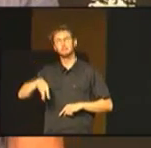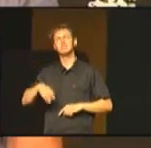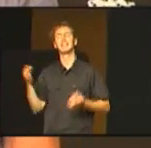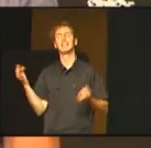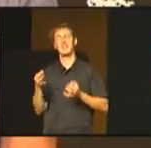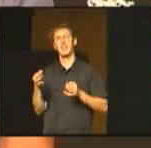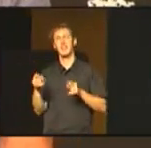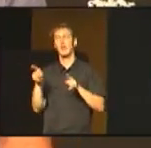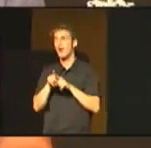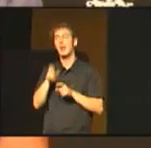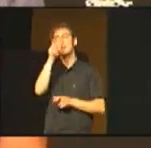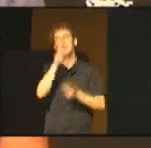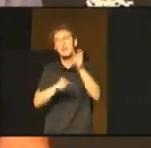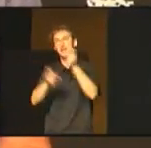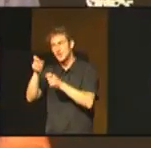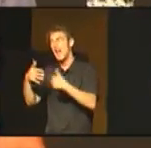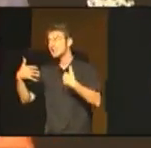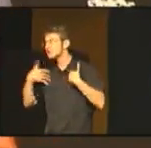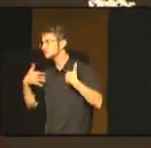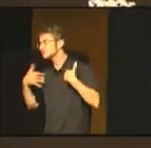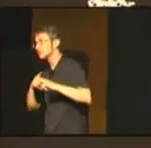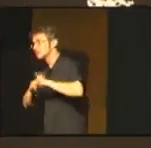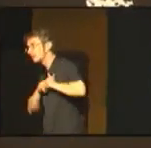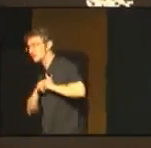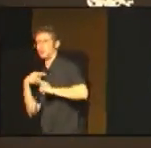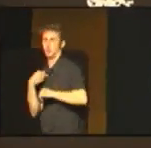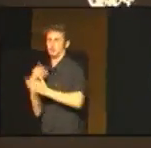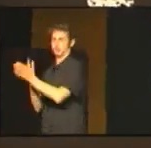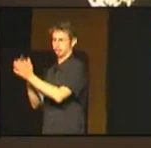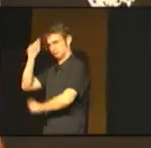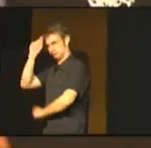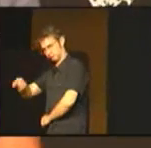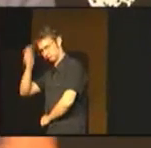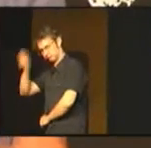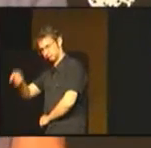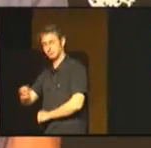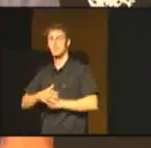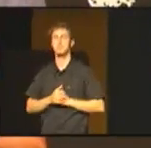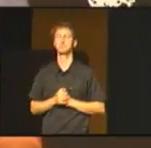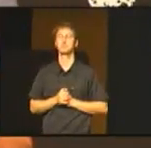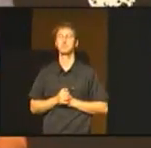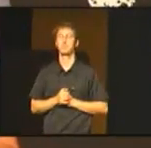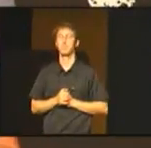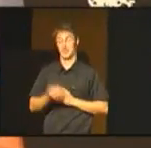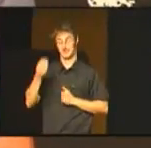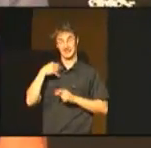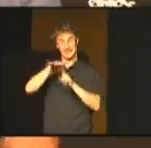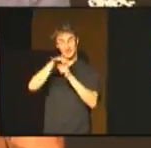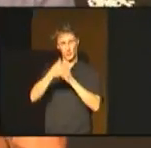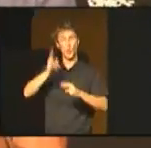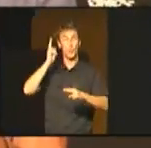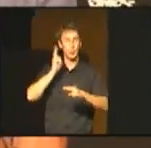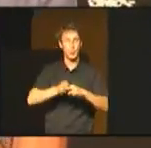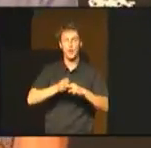generositat d'aquells que fan sacrificis en aquests moments. Aquesta situació dura ha de